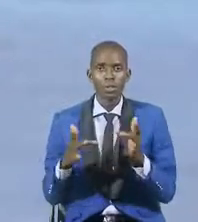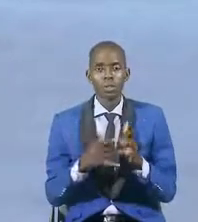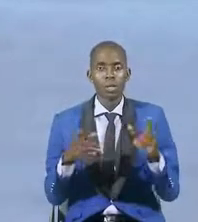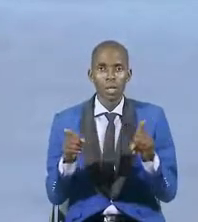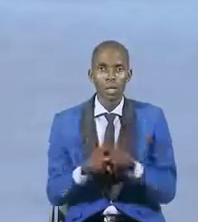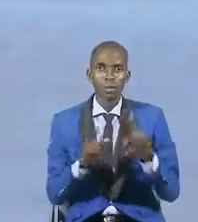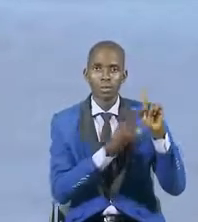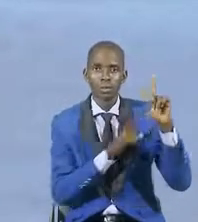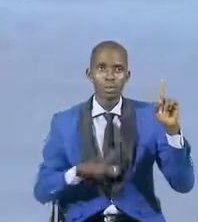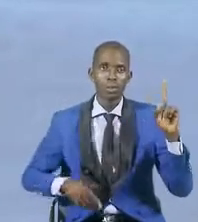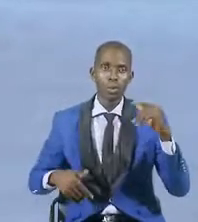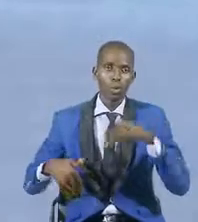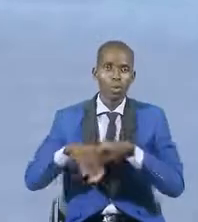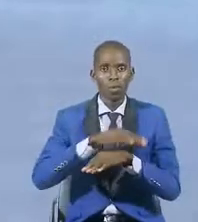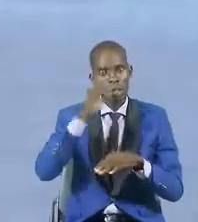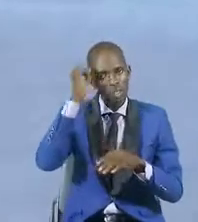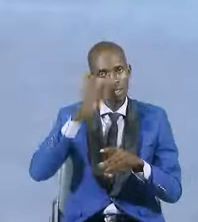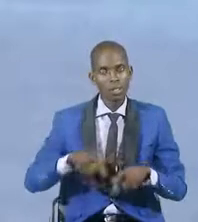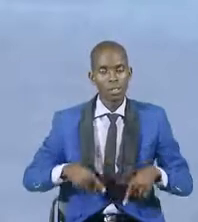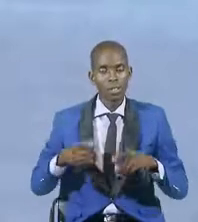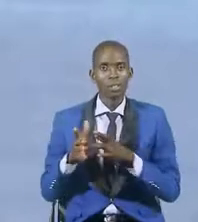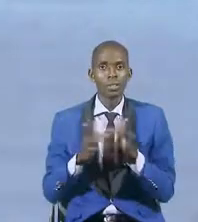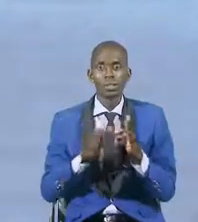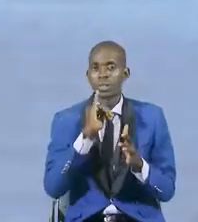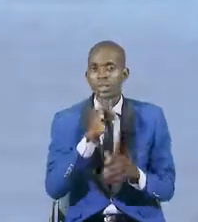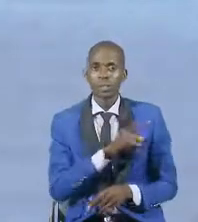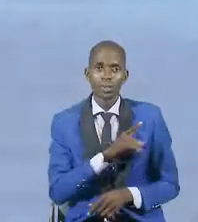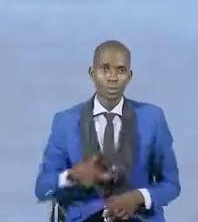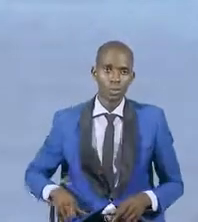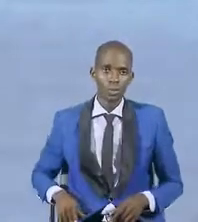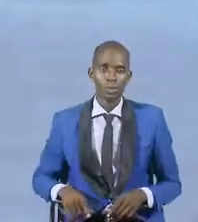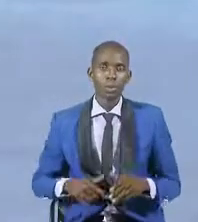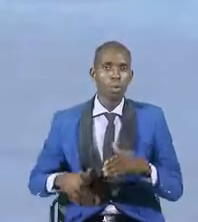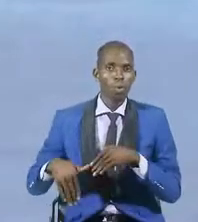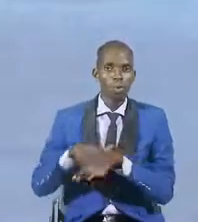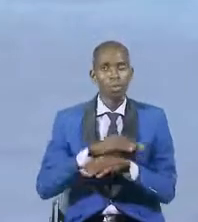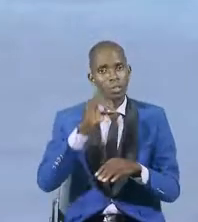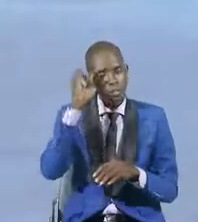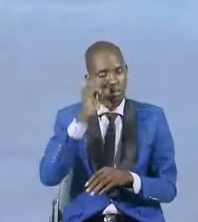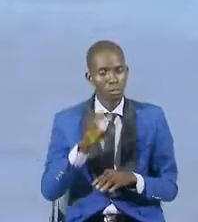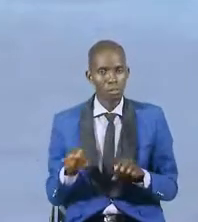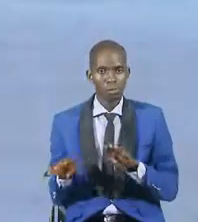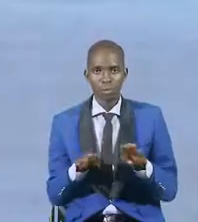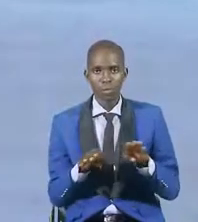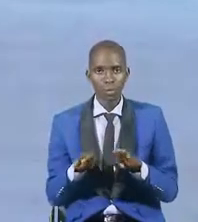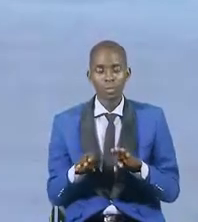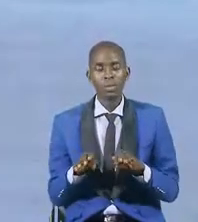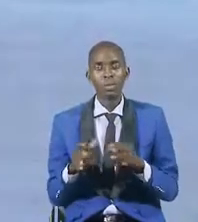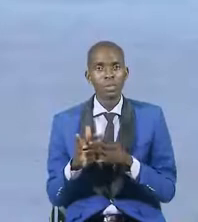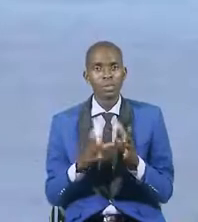de confesser Jésus-Christ comme son Seigneur. Alors, dans sa vie, Jésus est Seigneur. Dans ses